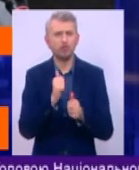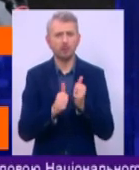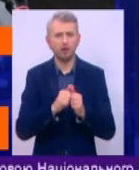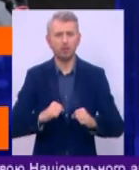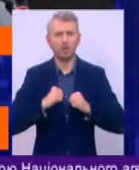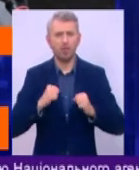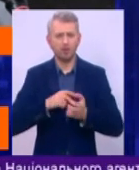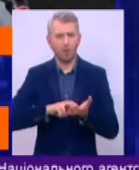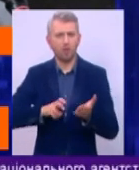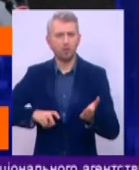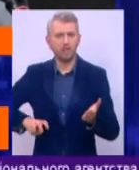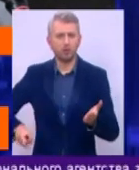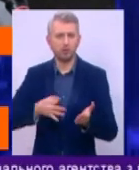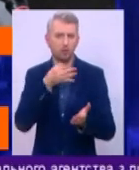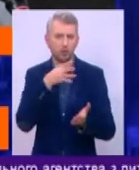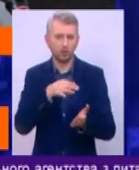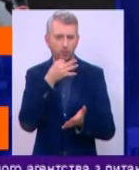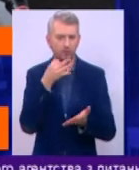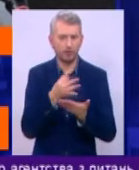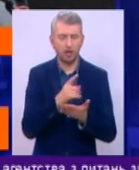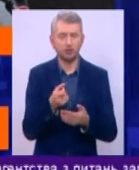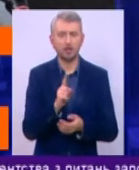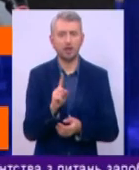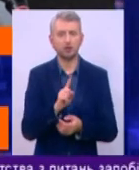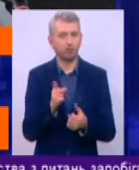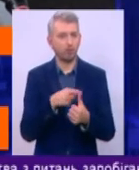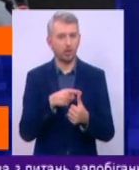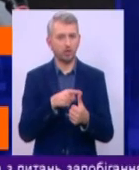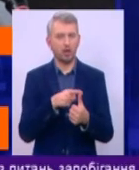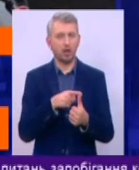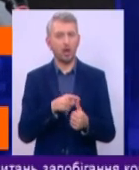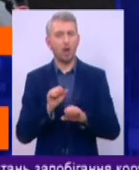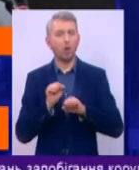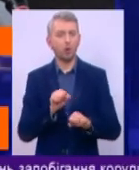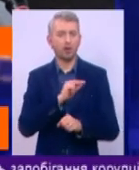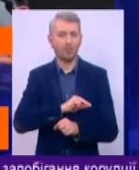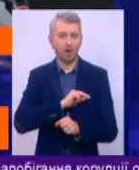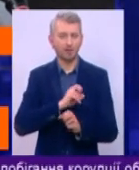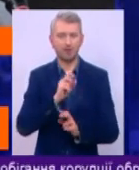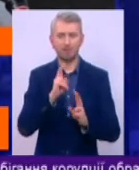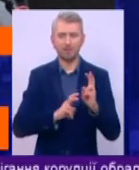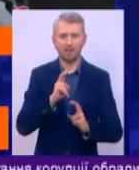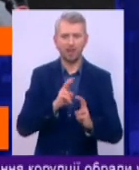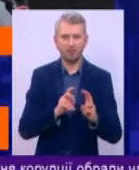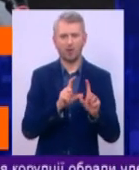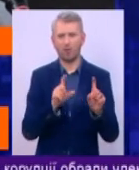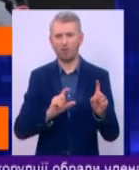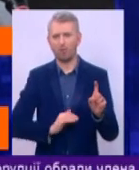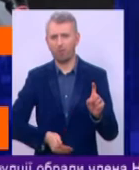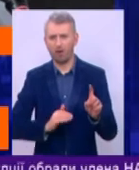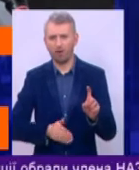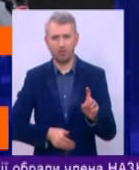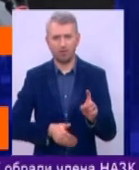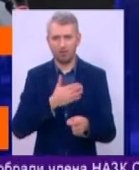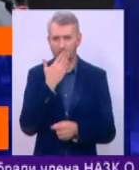намагається уникнути будь-якої відповідальності за те, що, по-перше, охорона праці на підприємствах, на компаніях знаходиться просто